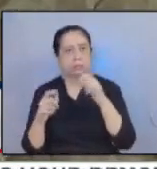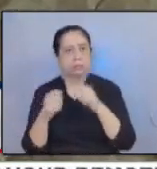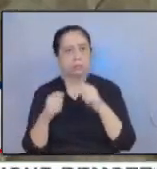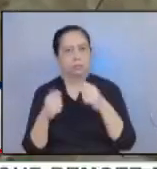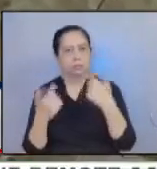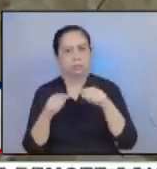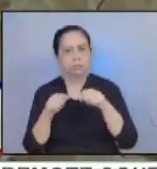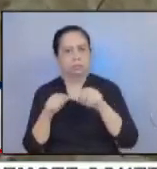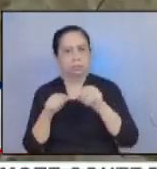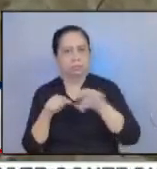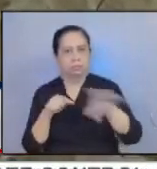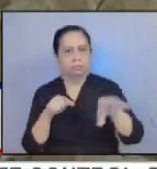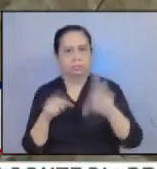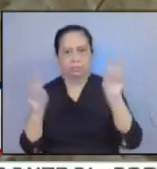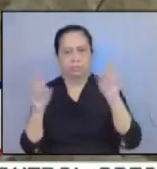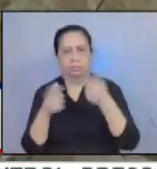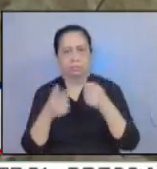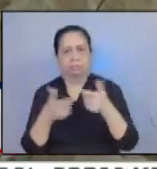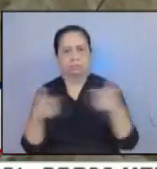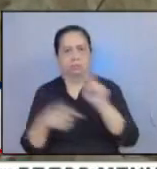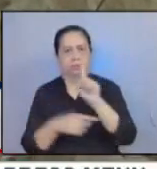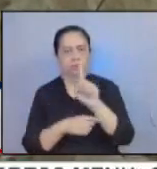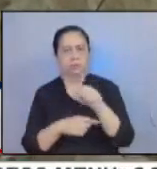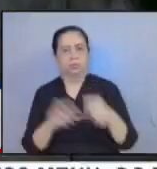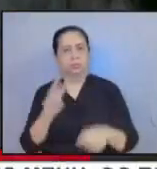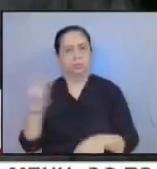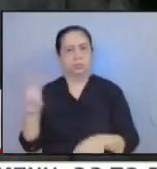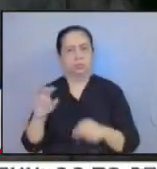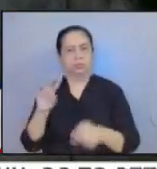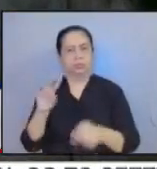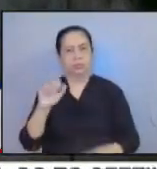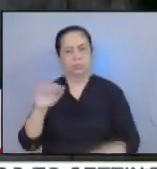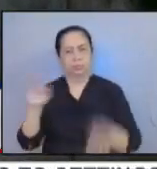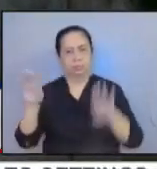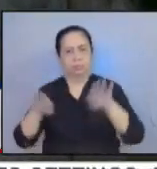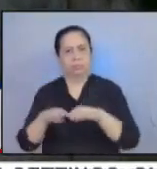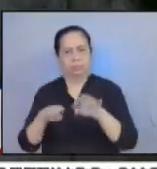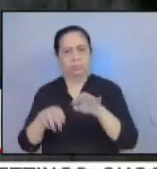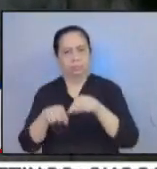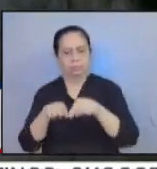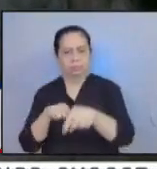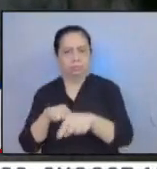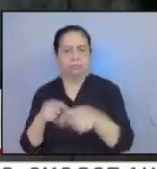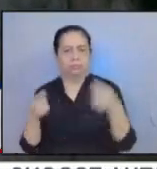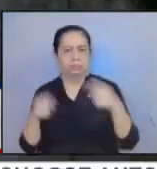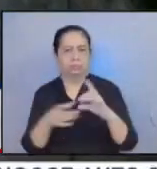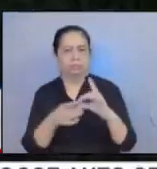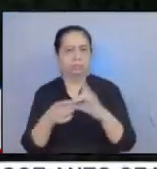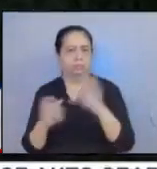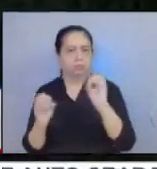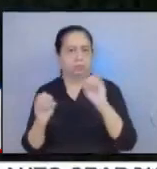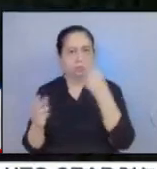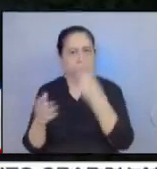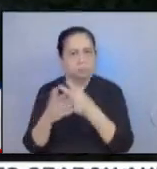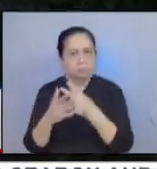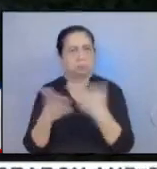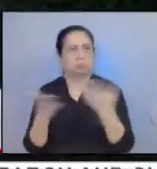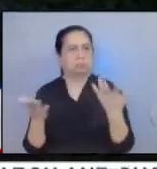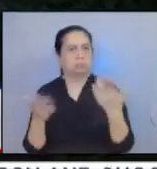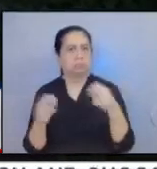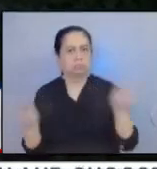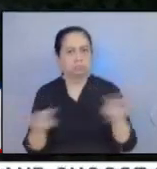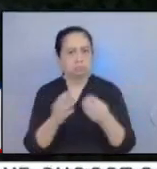The Big One o ang West Valley Fault at iba pang fault lines sa nangyaring lindol. Wala din silang nakitang bulkan na